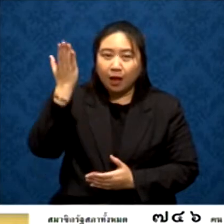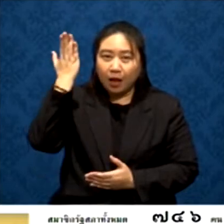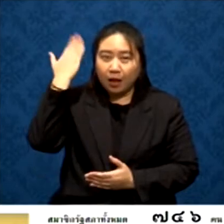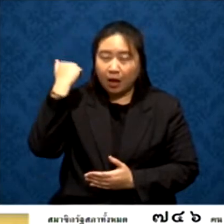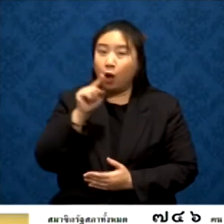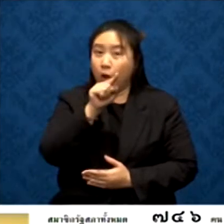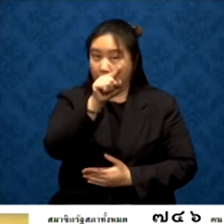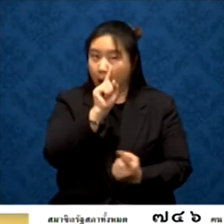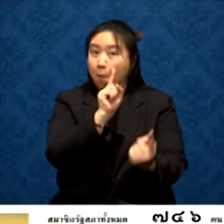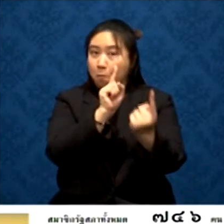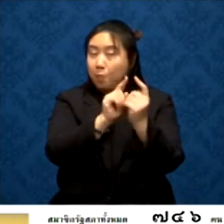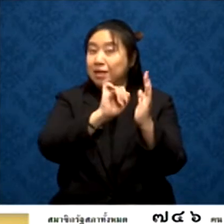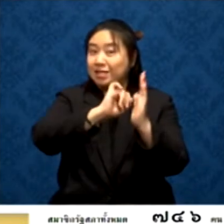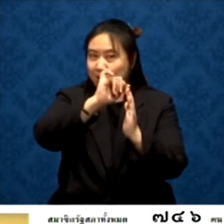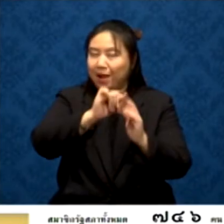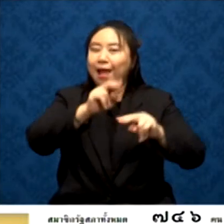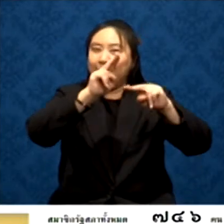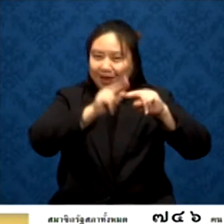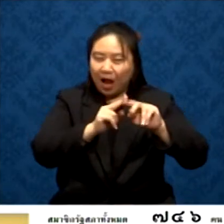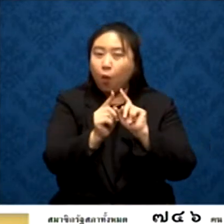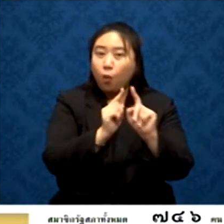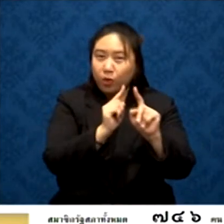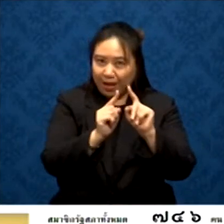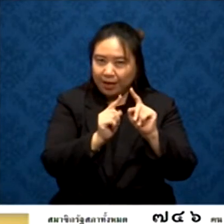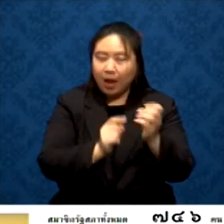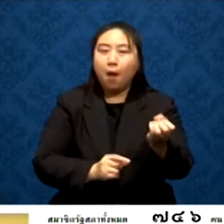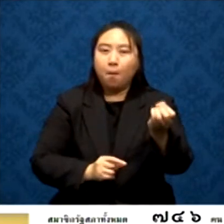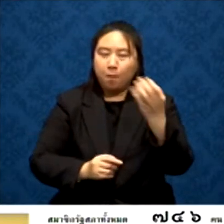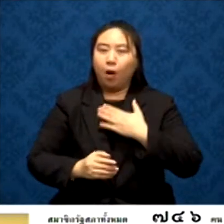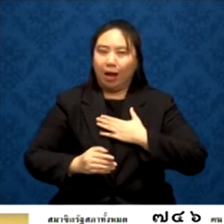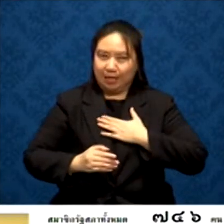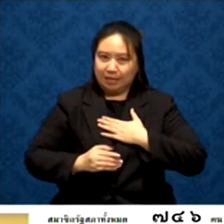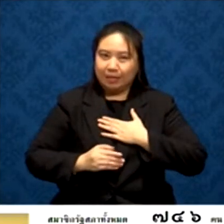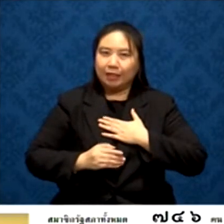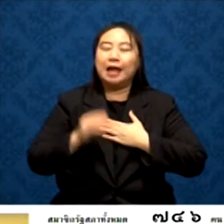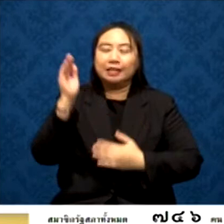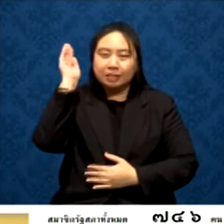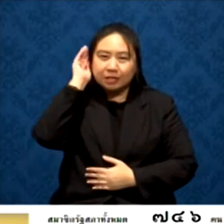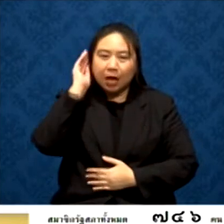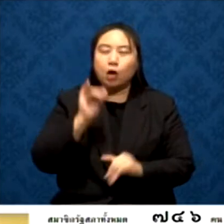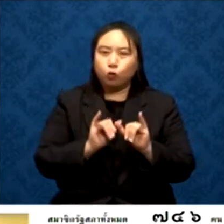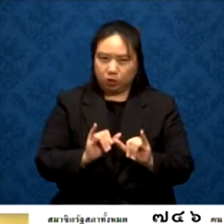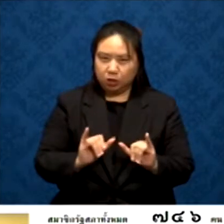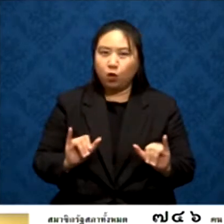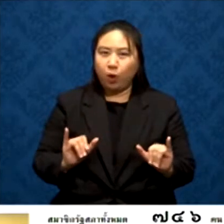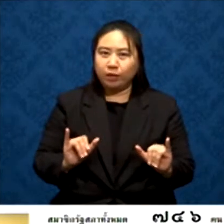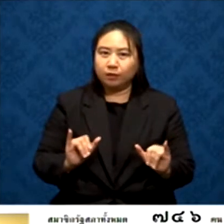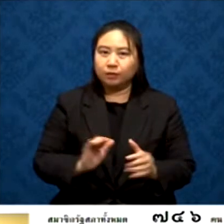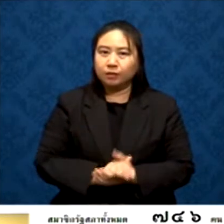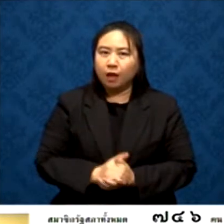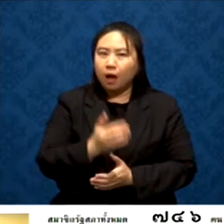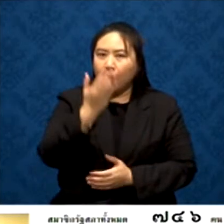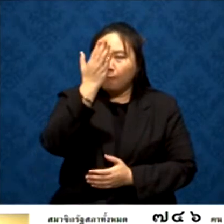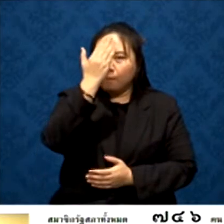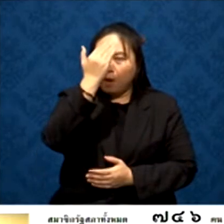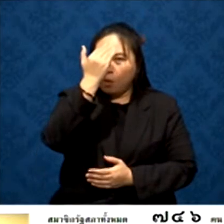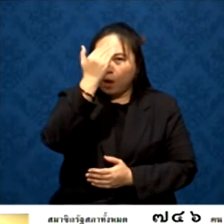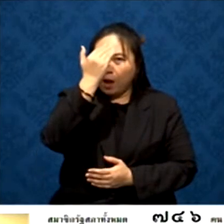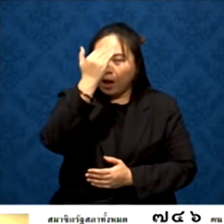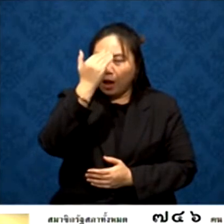ล้วได้นั่งคุยกับแกก็บอกว่านี่เชื่อพี่ให้อยู่เฉยไว้พอหลวงการเนี่ยทำงานร่